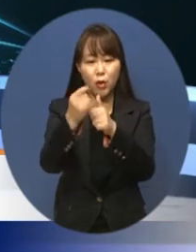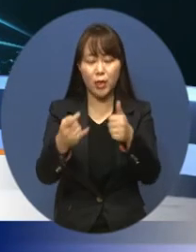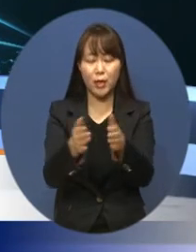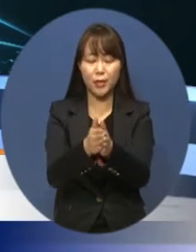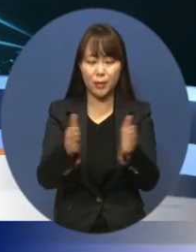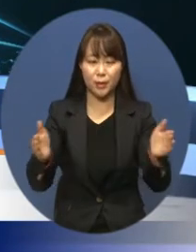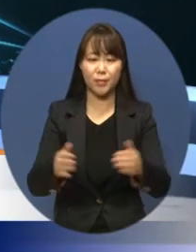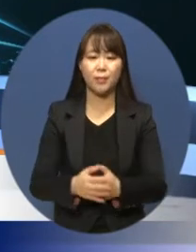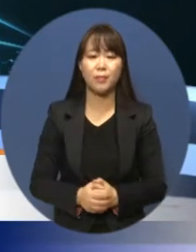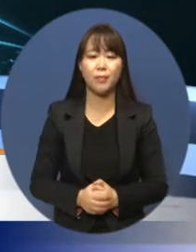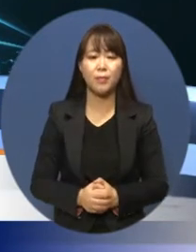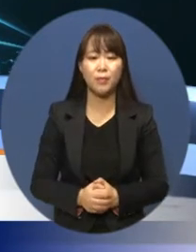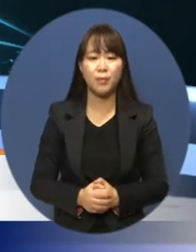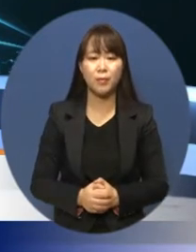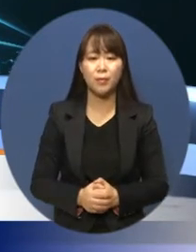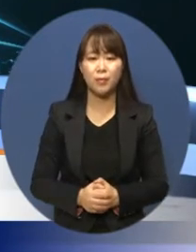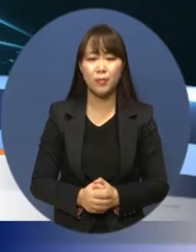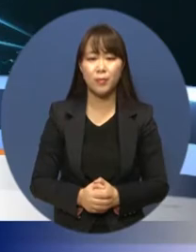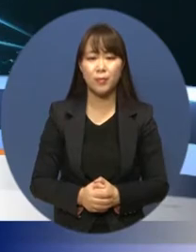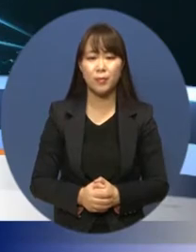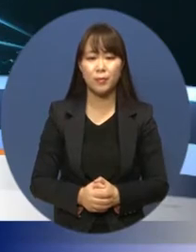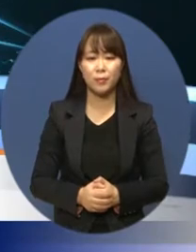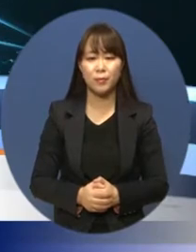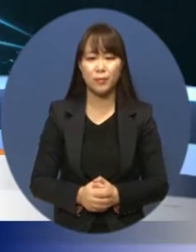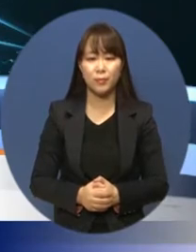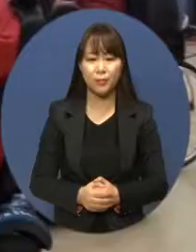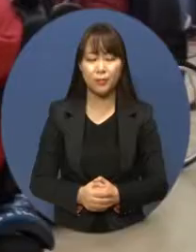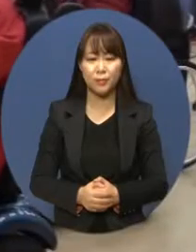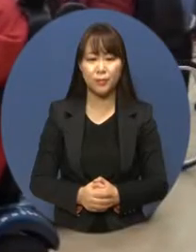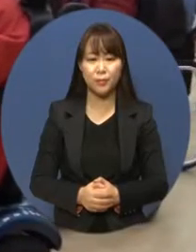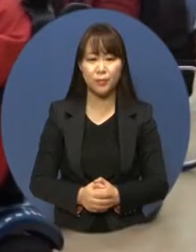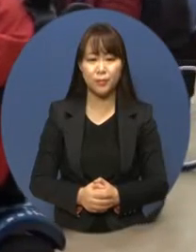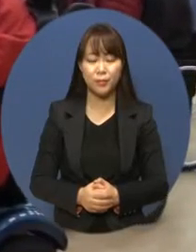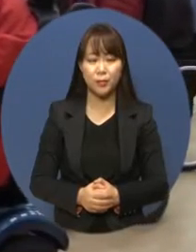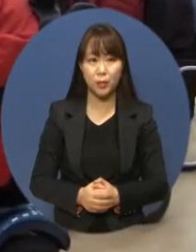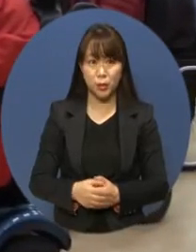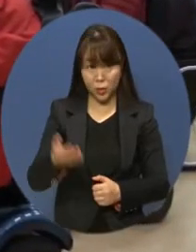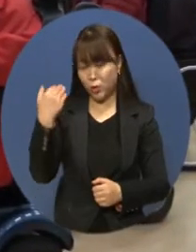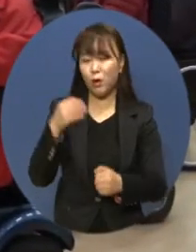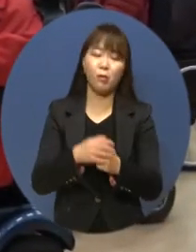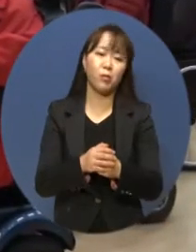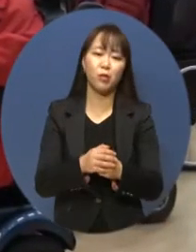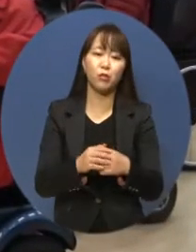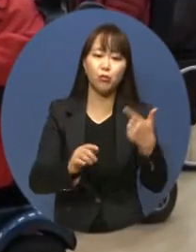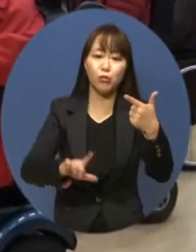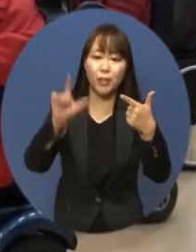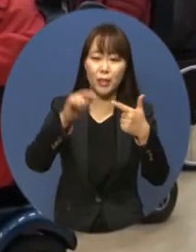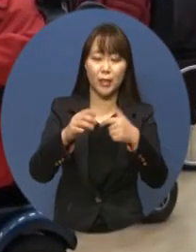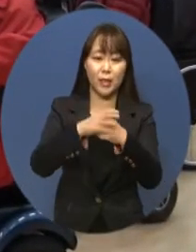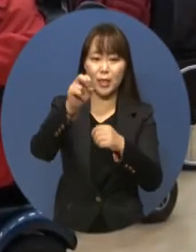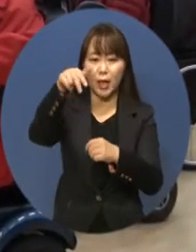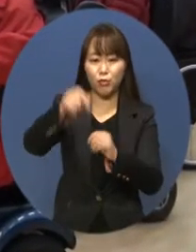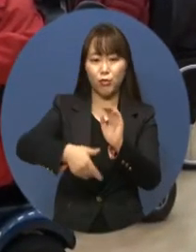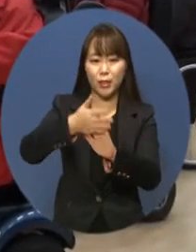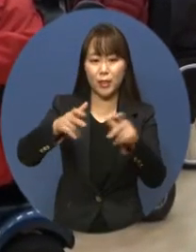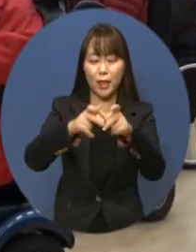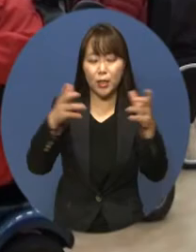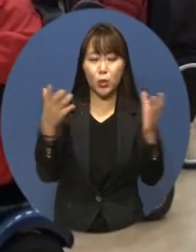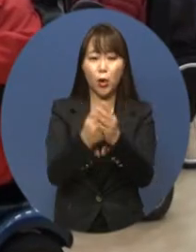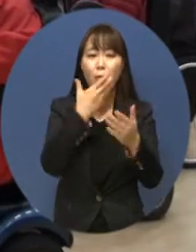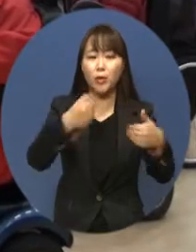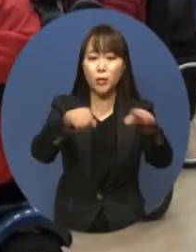출범했습니다 보도에 정우성 기자입니다 지난 6일 양주시 장애인 종합 복지관 에서는